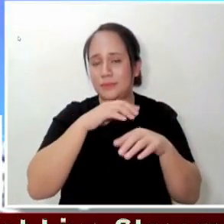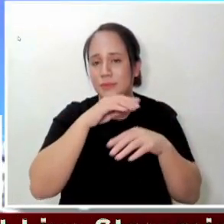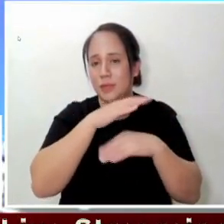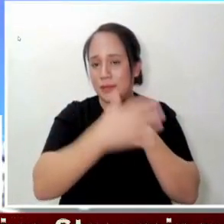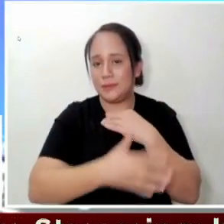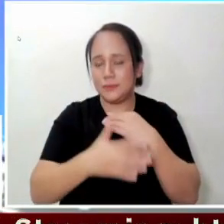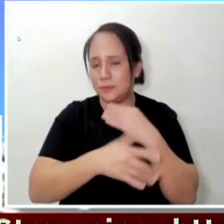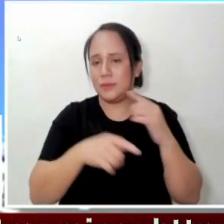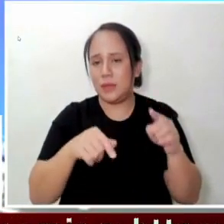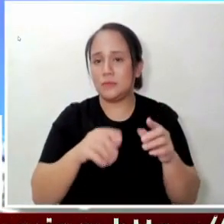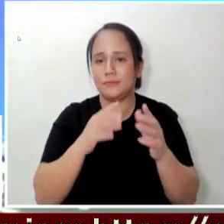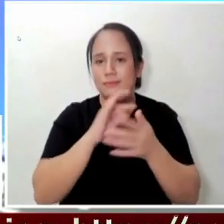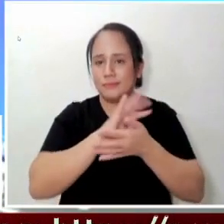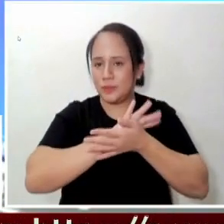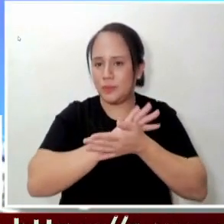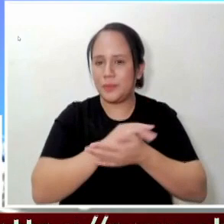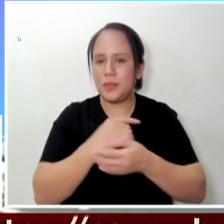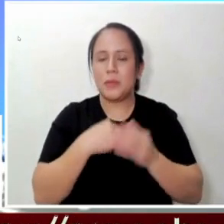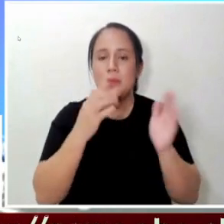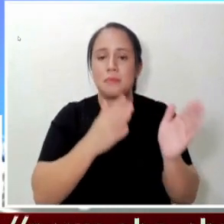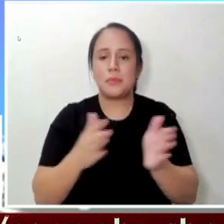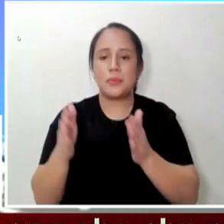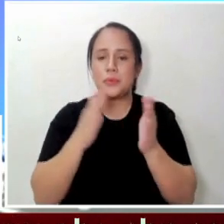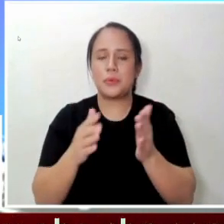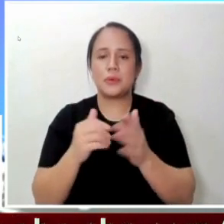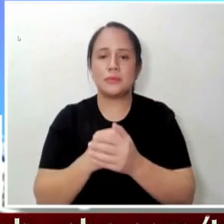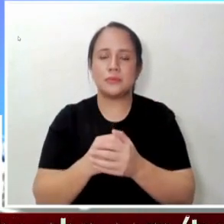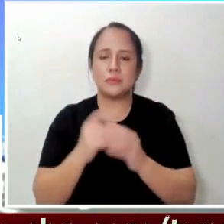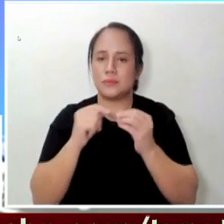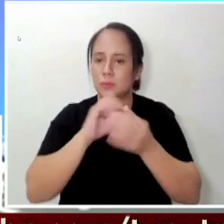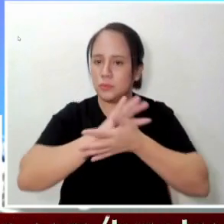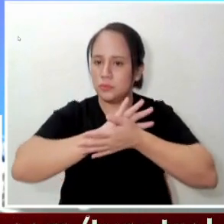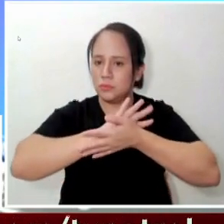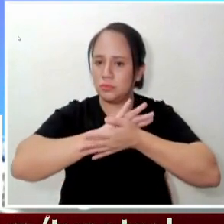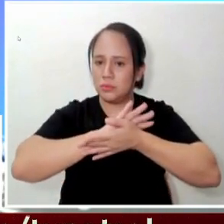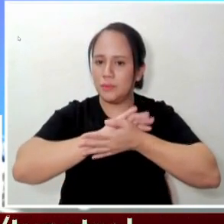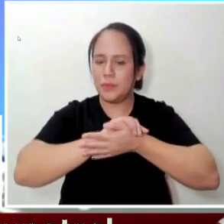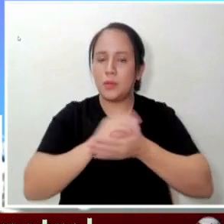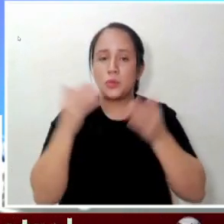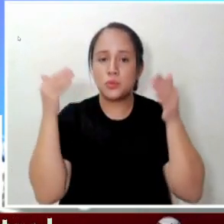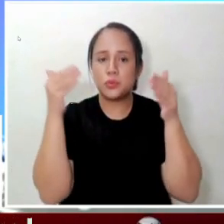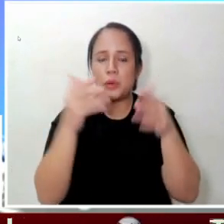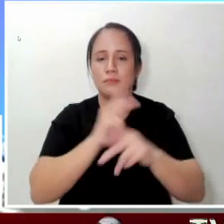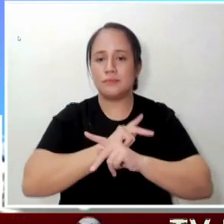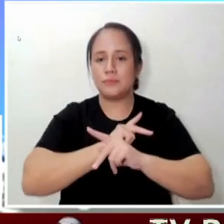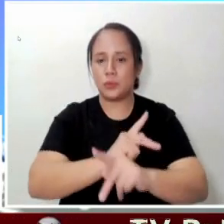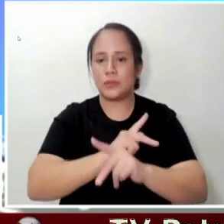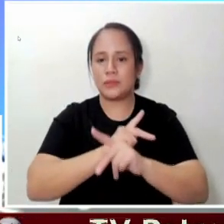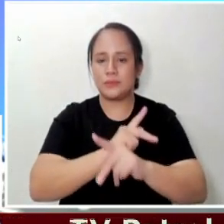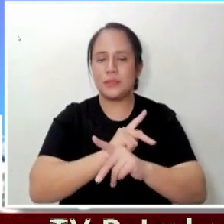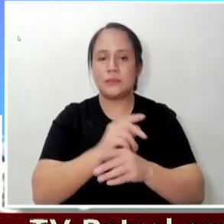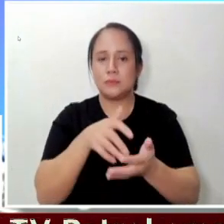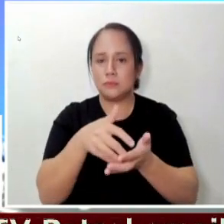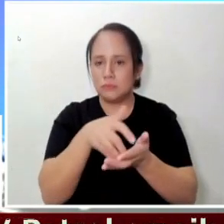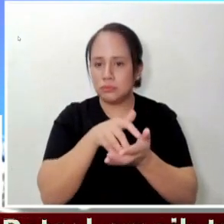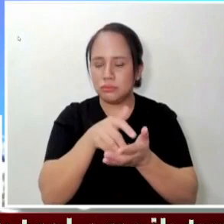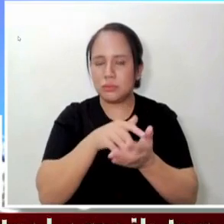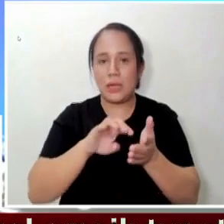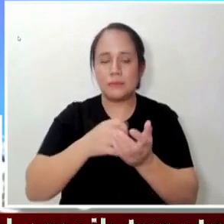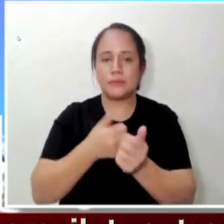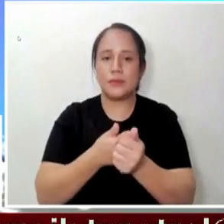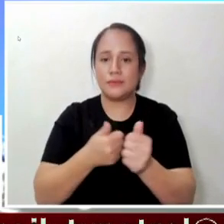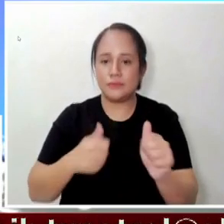Western Pacific to plan for endemic COVID-19 with a focus on protecting the vulnerable and avoiding the red